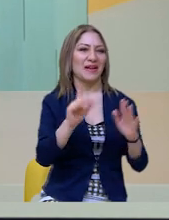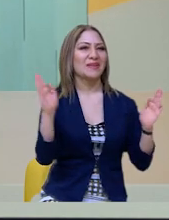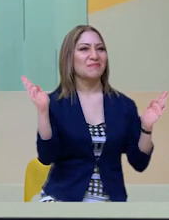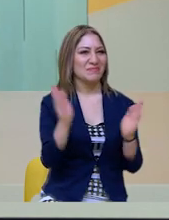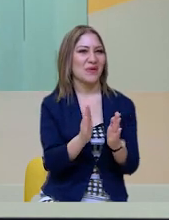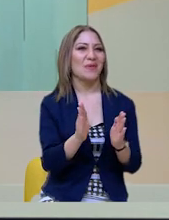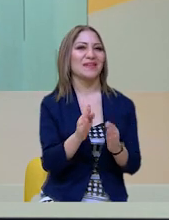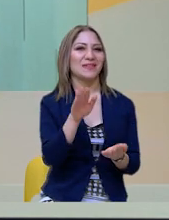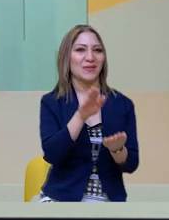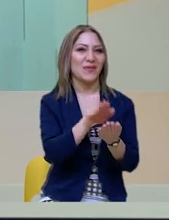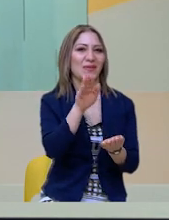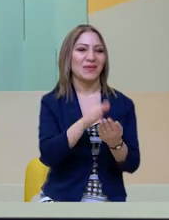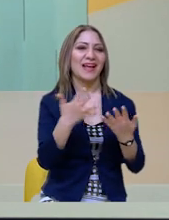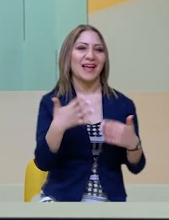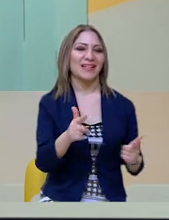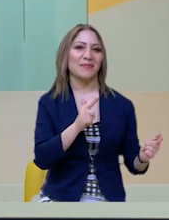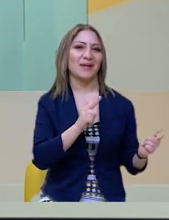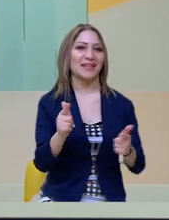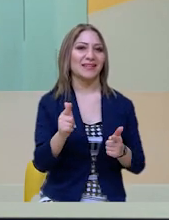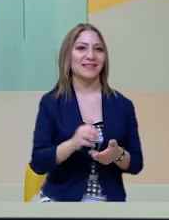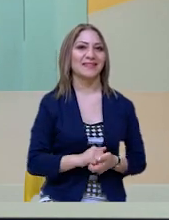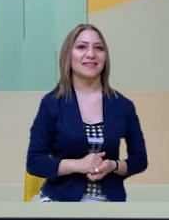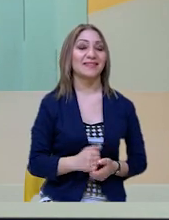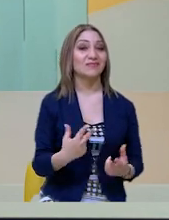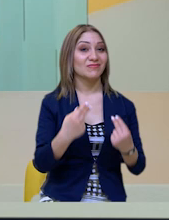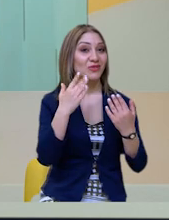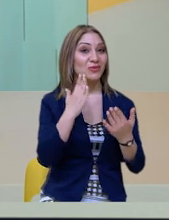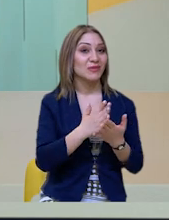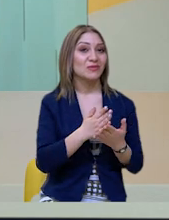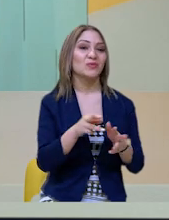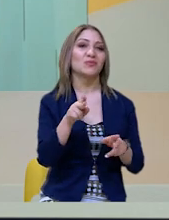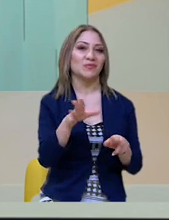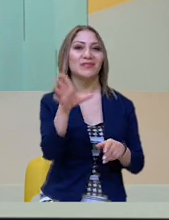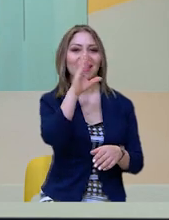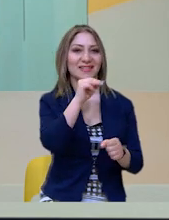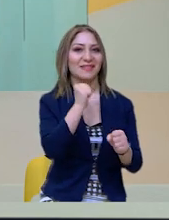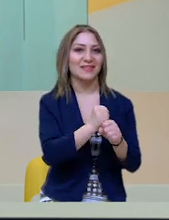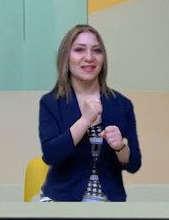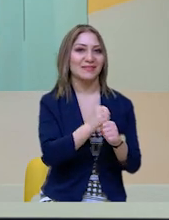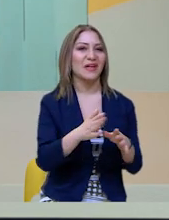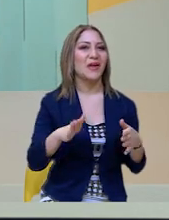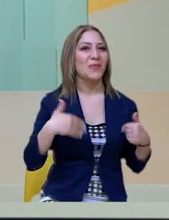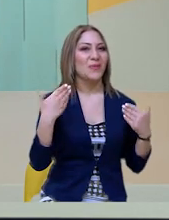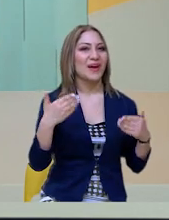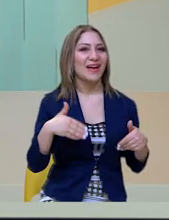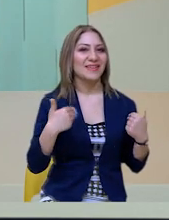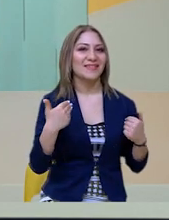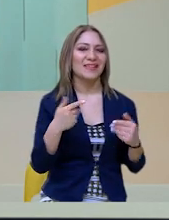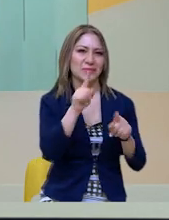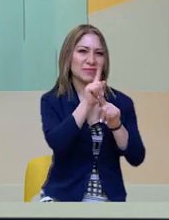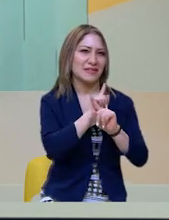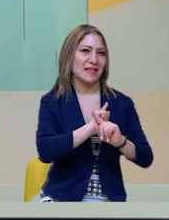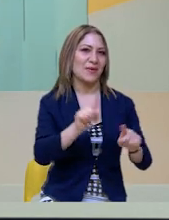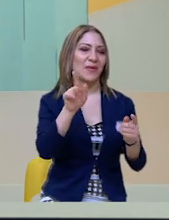ունեցող կոկորելոսը արդեն պատրաստ է։ Հուսով եմ, դուք նույնպես կպատրաստեք մեր ուրախ ու